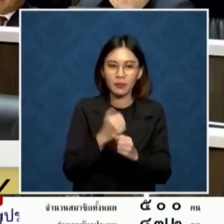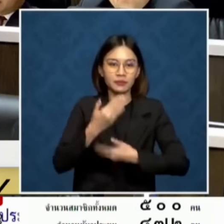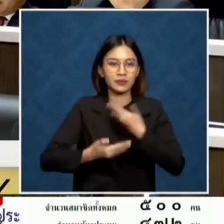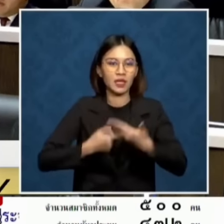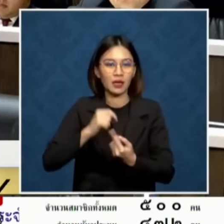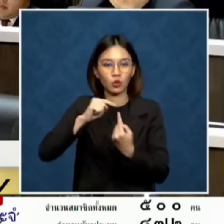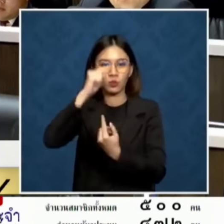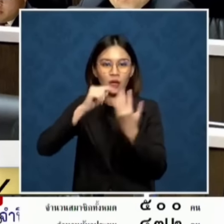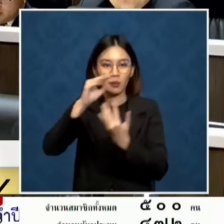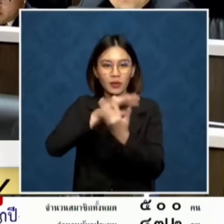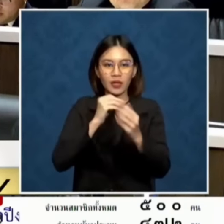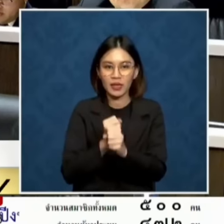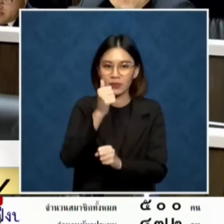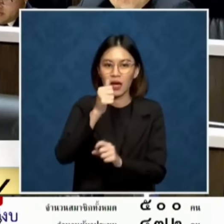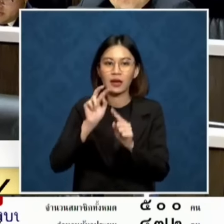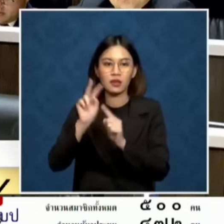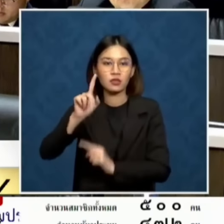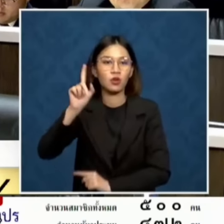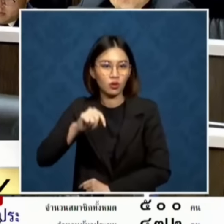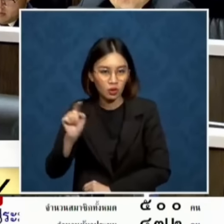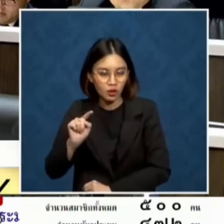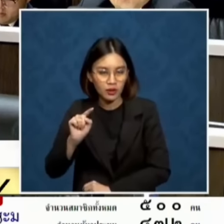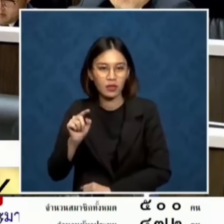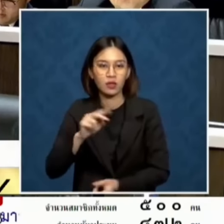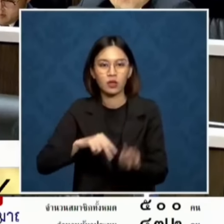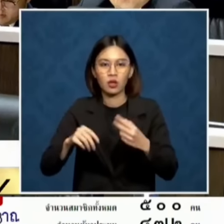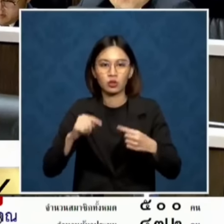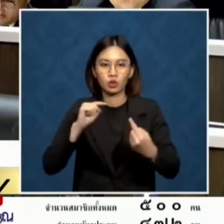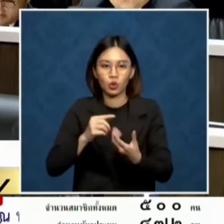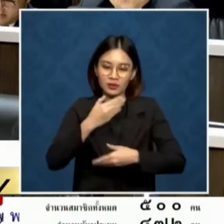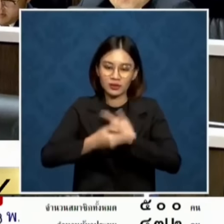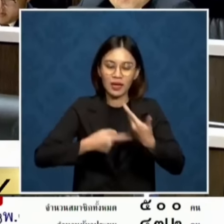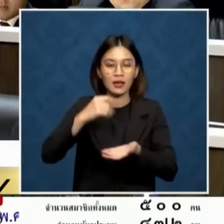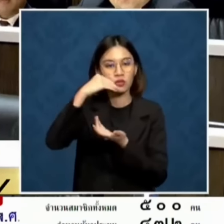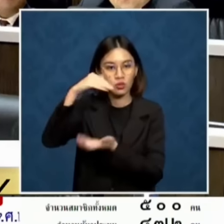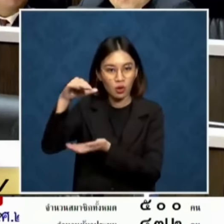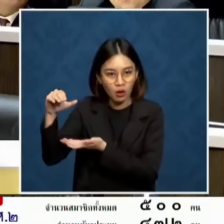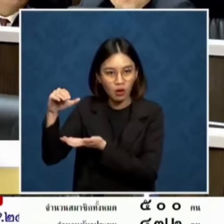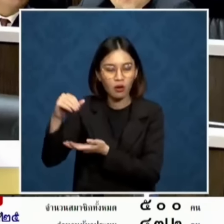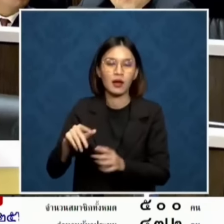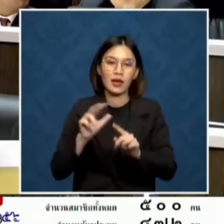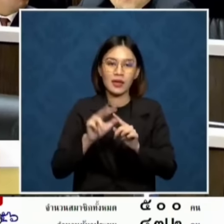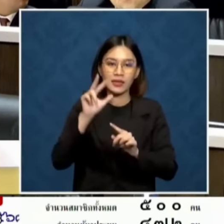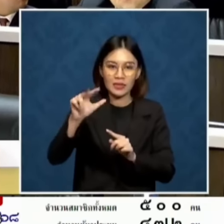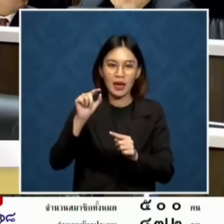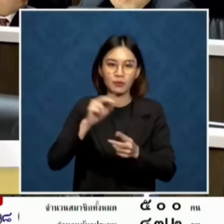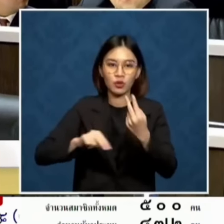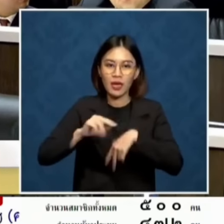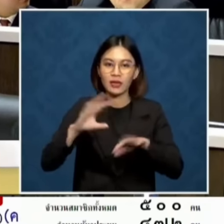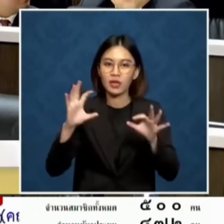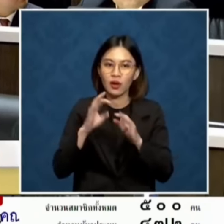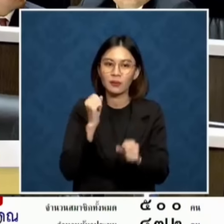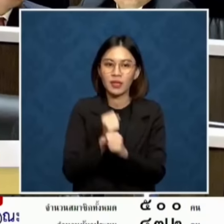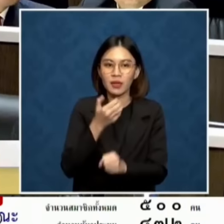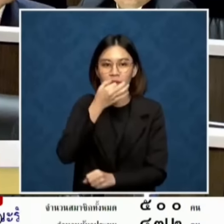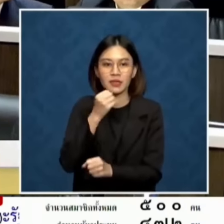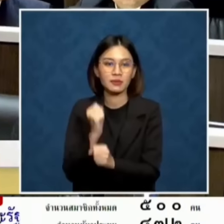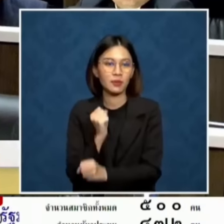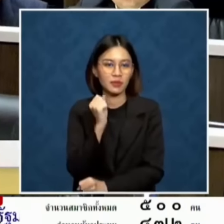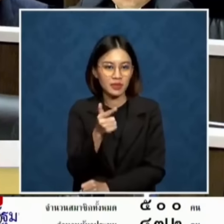ในประเทศให้ได้2ท่านต้องรักษาโกรธจากตลาดส่งออกให้ได้และ3ท่านต้องรักษาโกรธจากการจ้างงานให้